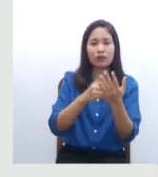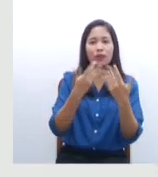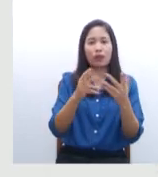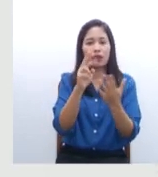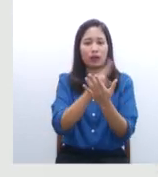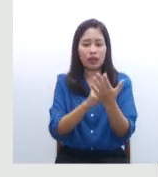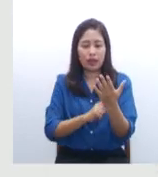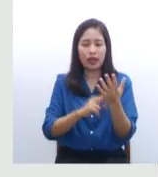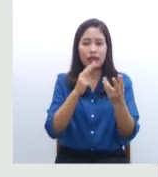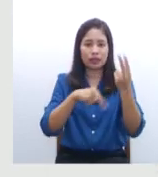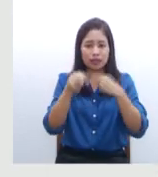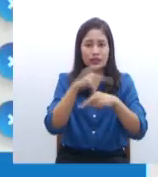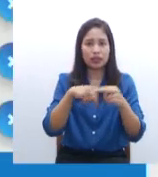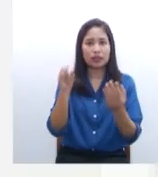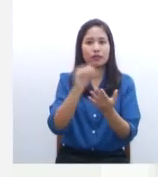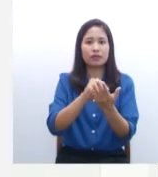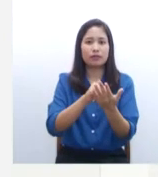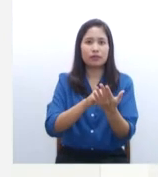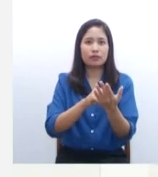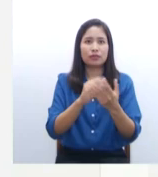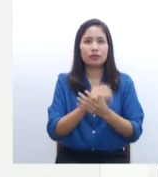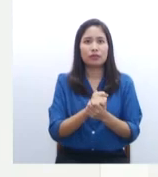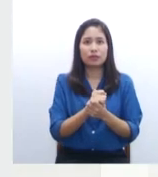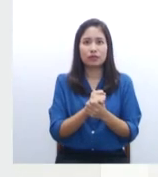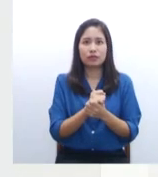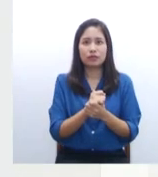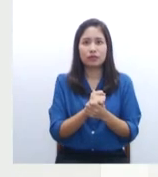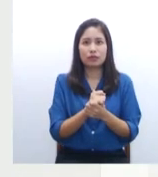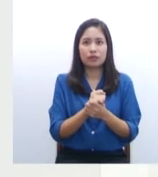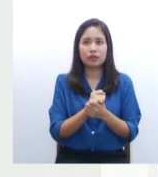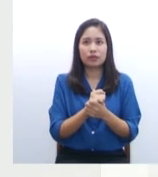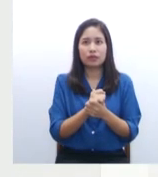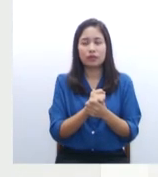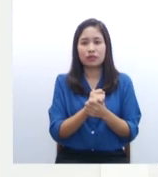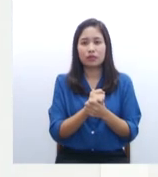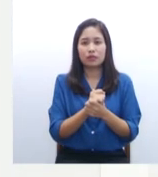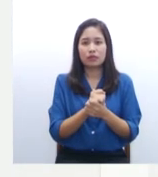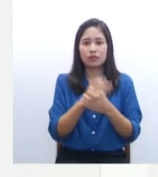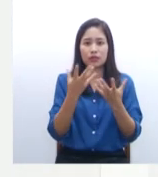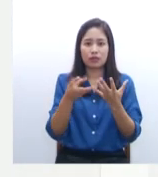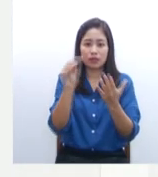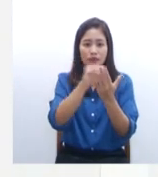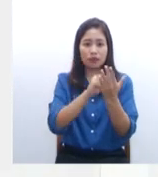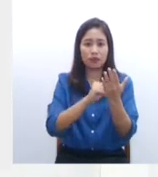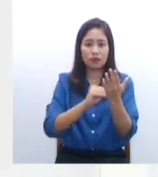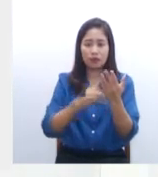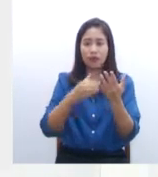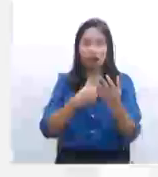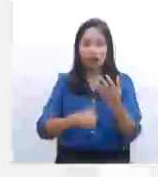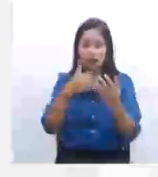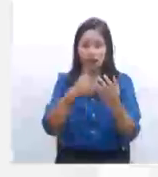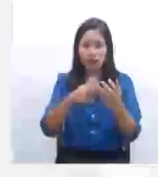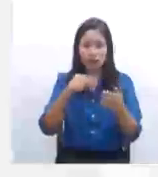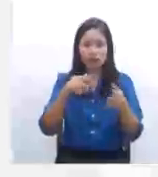การนิเทศส่วนผู้รับการนิเทศและผู้เกี่ยวข้องดำเนินการพัฒนาตามประเด็นแนวทางที่ได้ร่วมกันเส